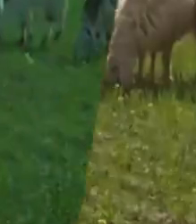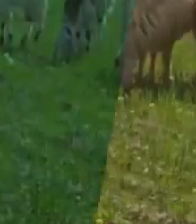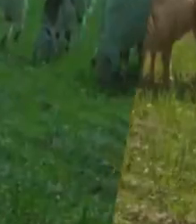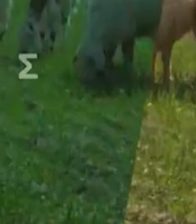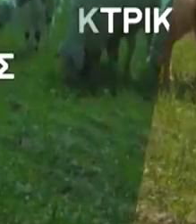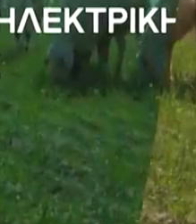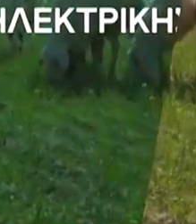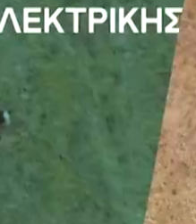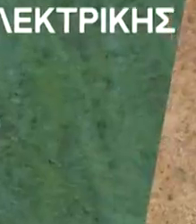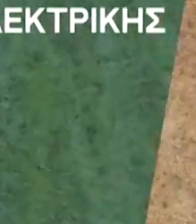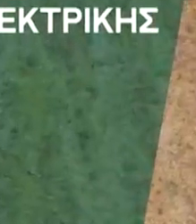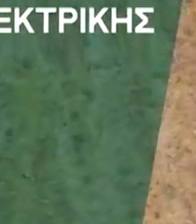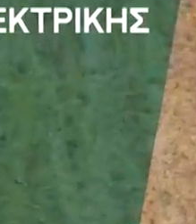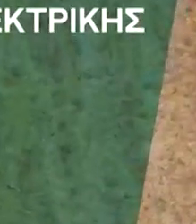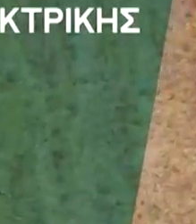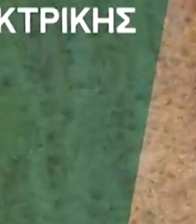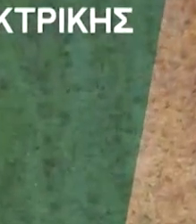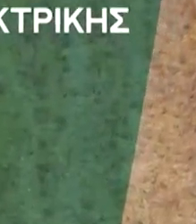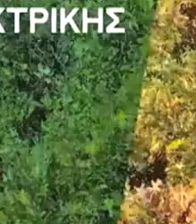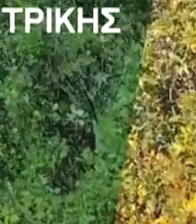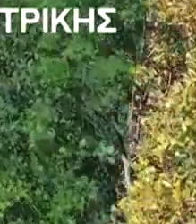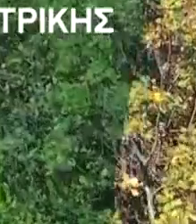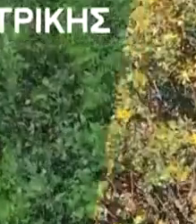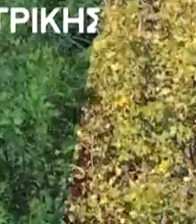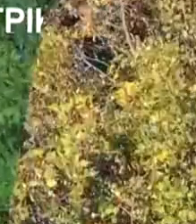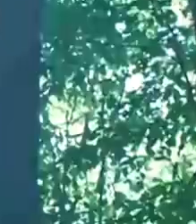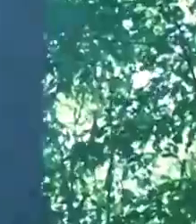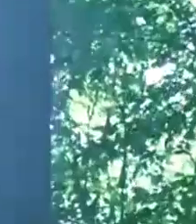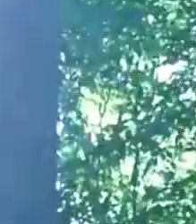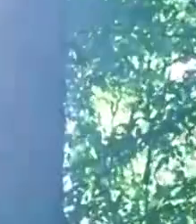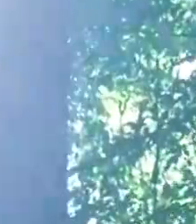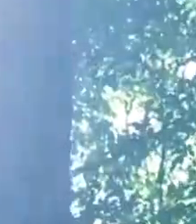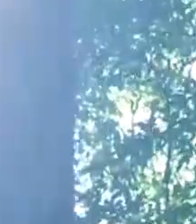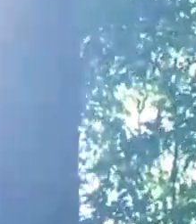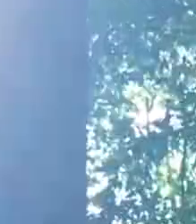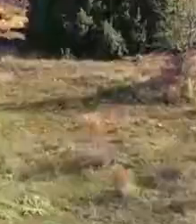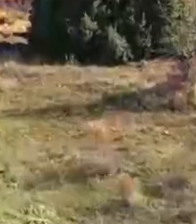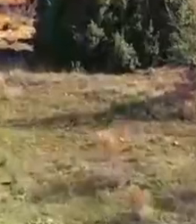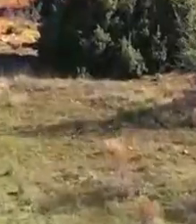σημαντικό μέρος της αδειοδοτημένης έκτασης επιστρέφεται για χρήση από τους κτηνοτρόφους.